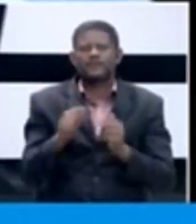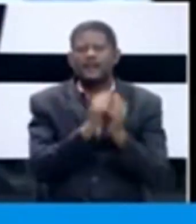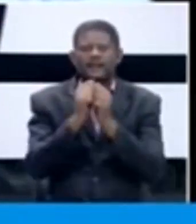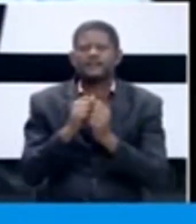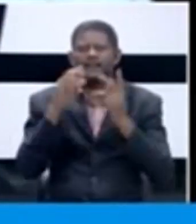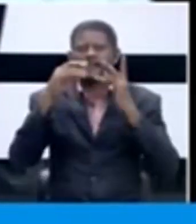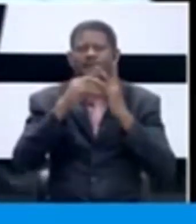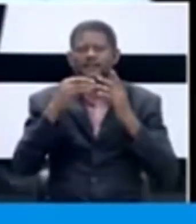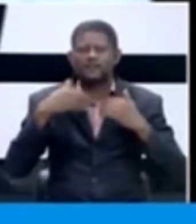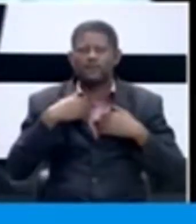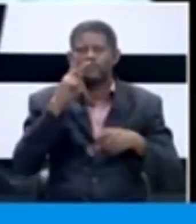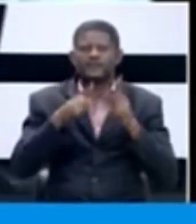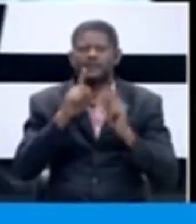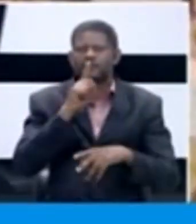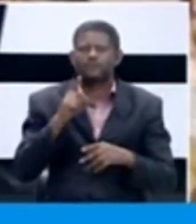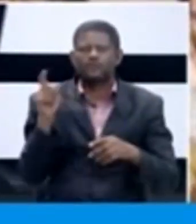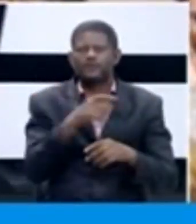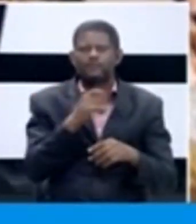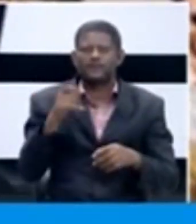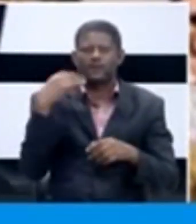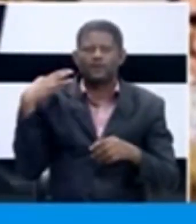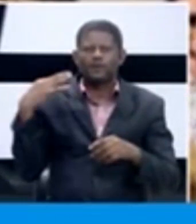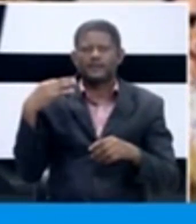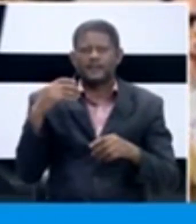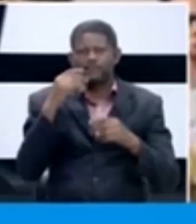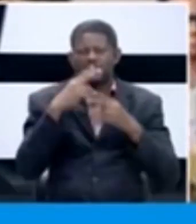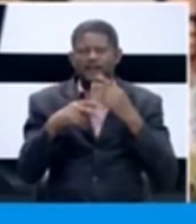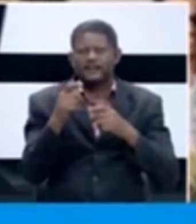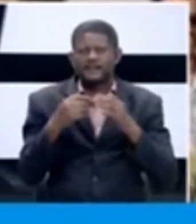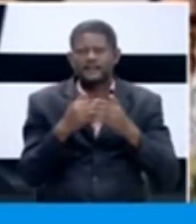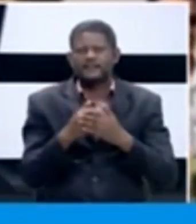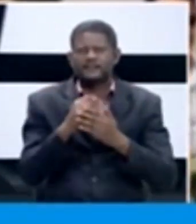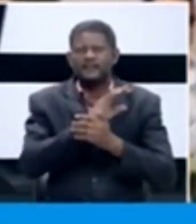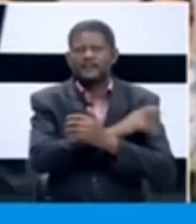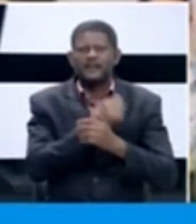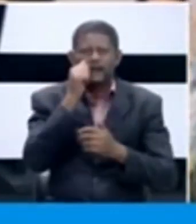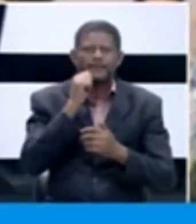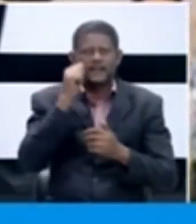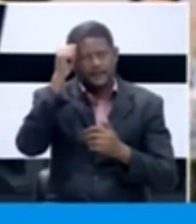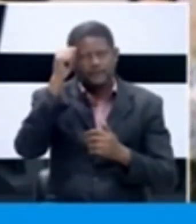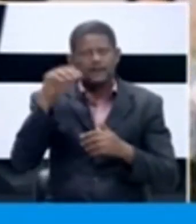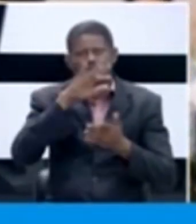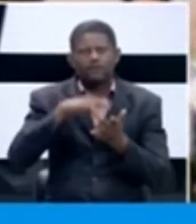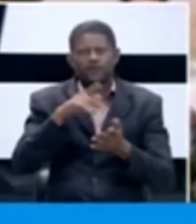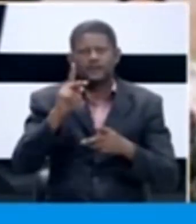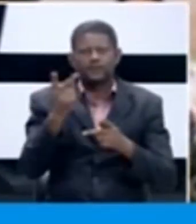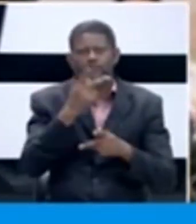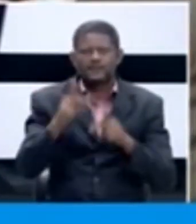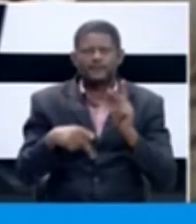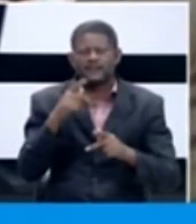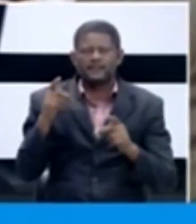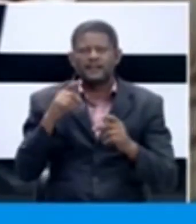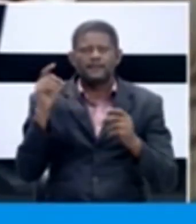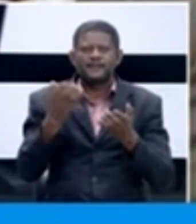ኪዳን ዘለዎም ህዝብታት እዮም። ይኹን እምበር ውልቀ መላኽን ፅግዕተኛን ኣህዳዊ ሓይሊ ኣብይ ኣሕመድ ኣብ መንጎ ክልቲኦም ኣሓት ህዝብታት ናብ ዘይተደለየ